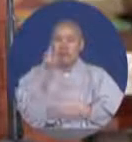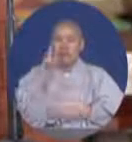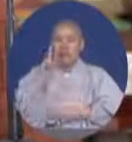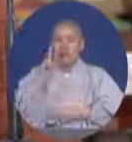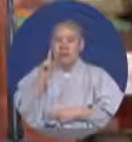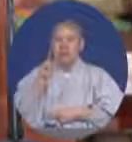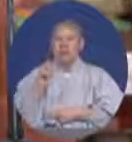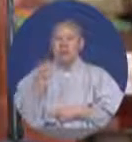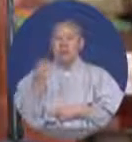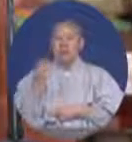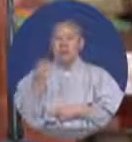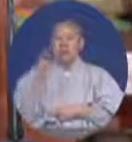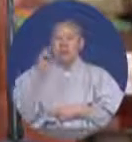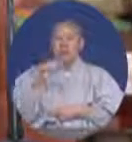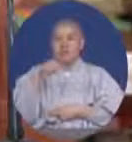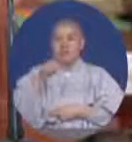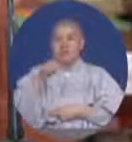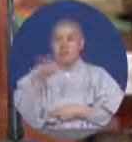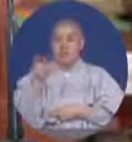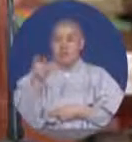무상예예요. 그리고